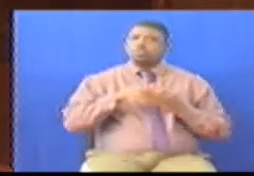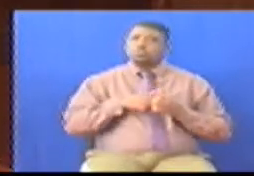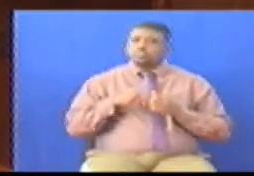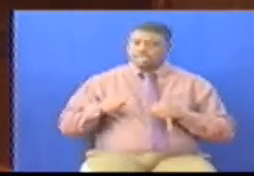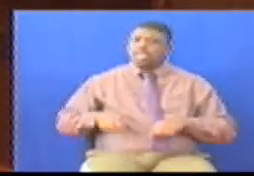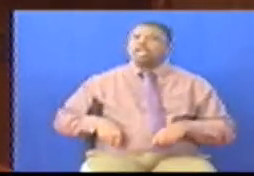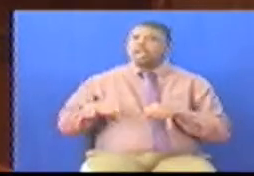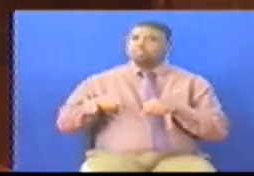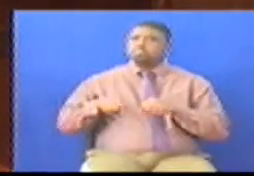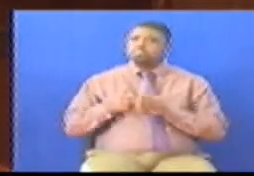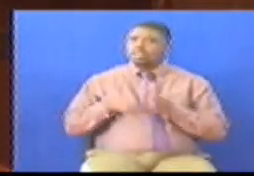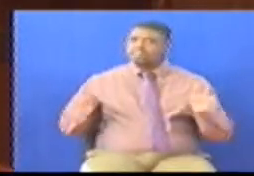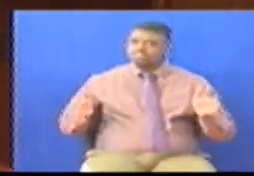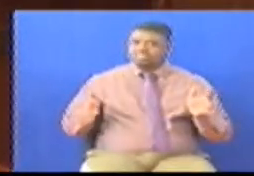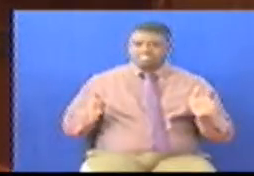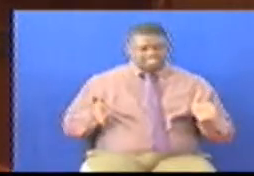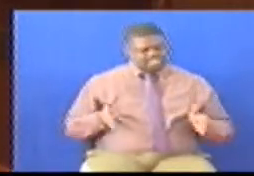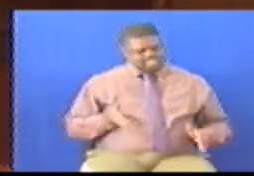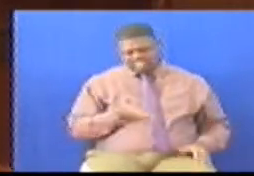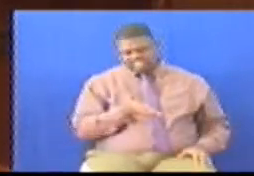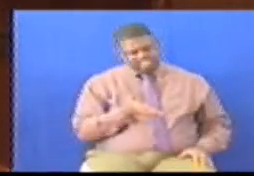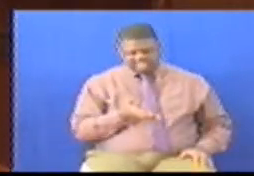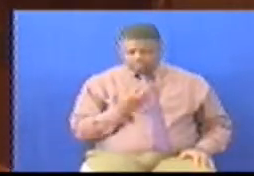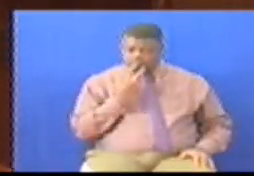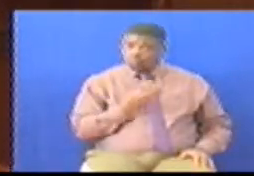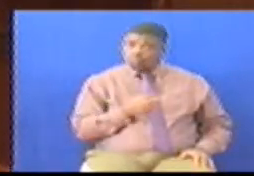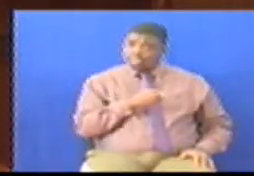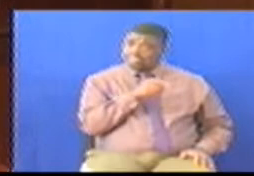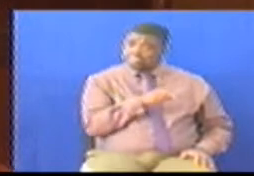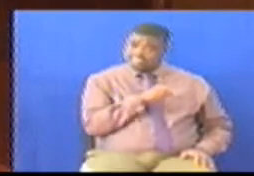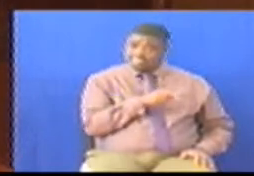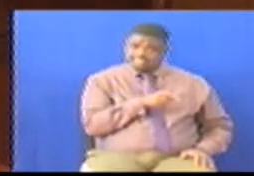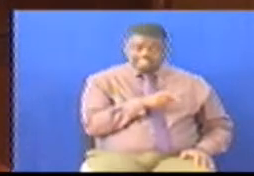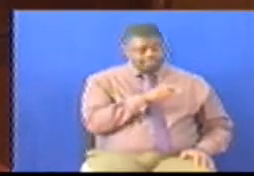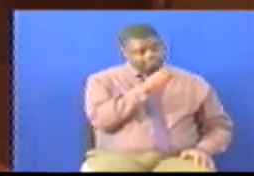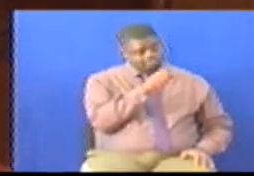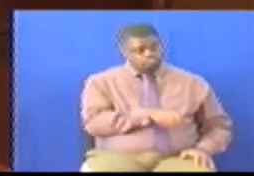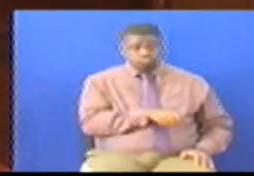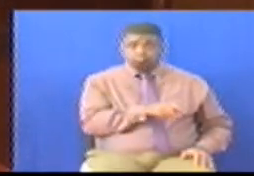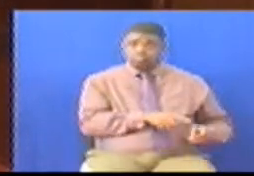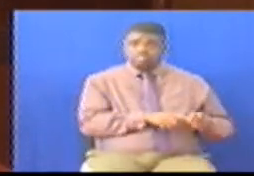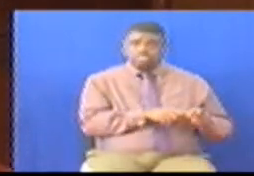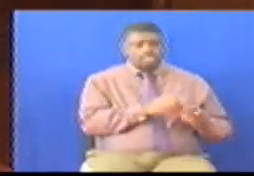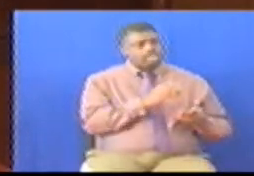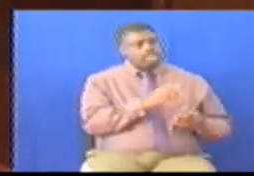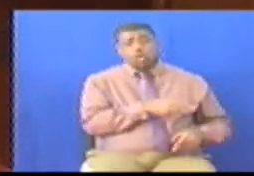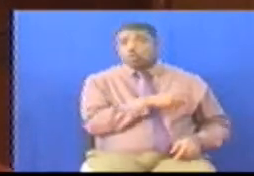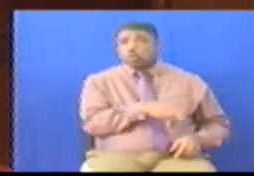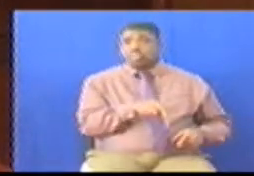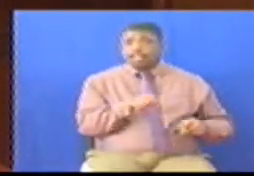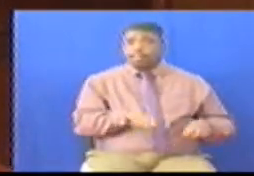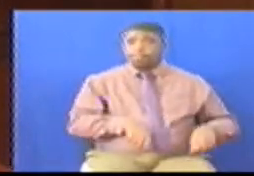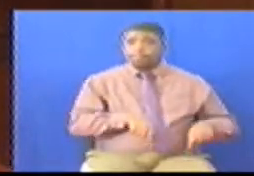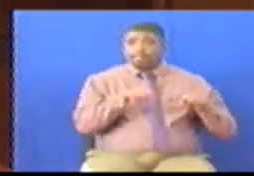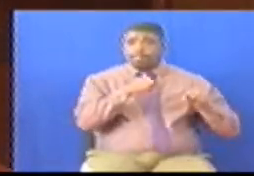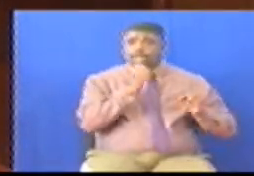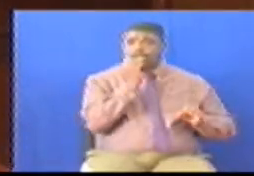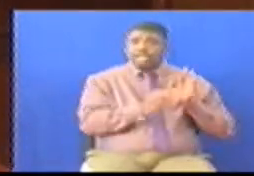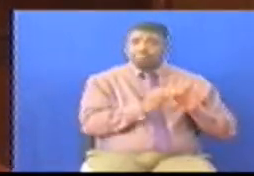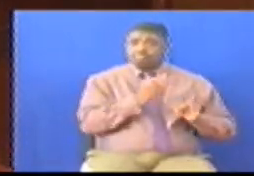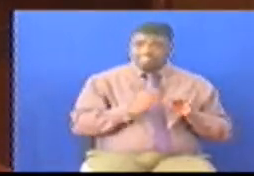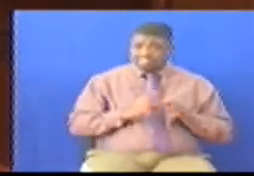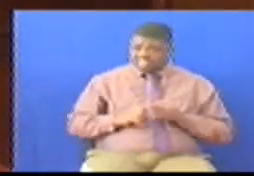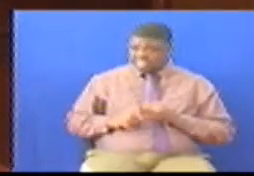wanakaimu zile nafasi za umeneja. Kwa hiyo utaona kabisa kwamba mtu anapokuwa anakosa authoritative na